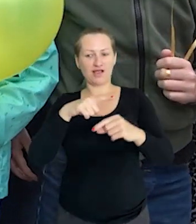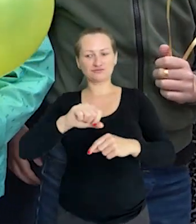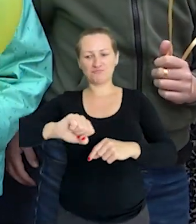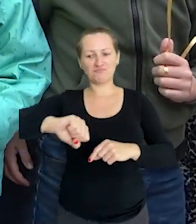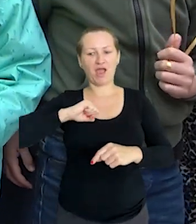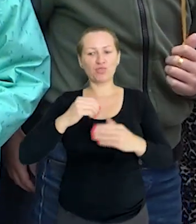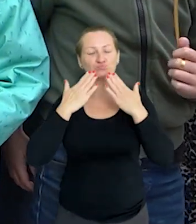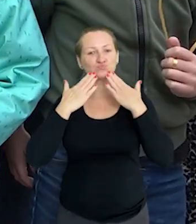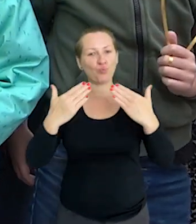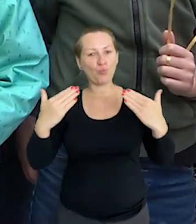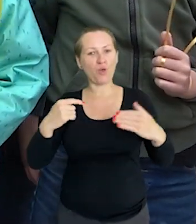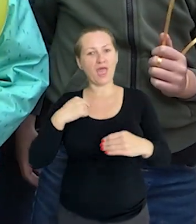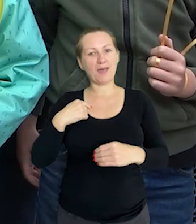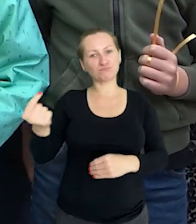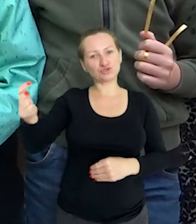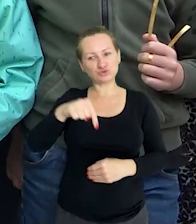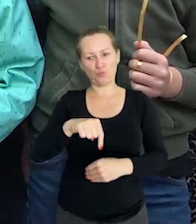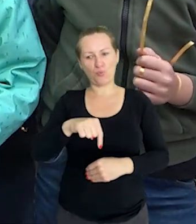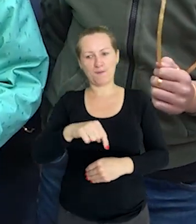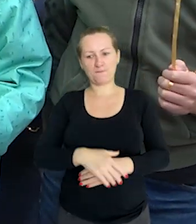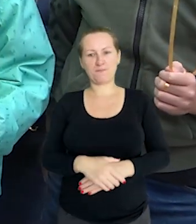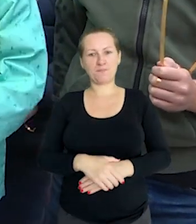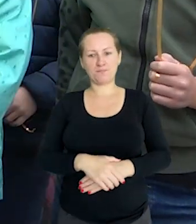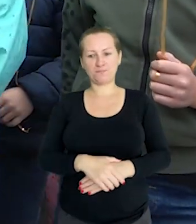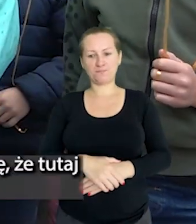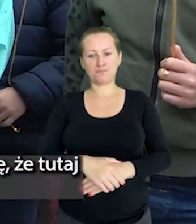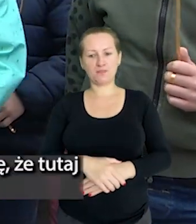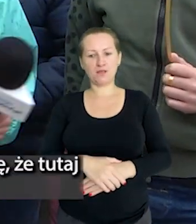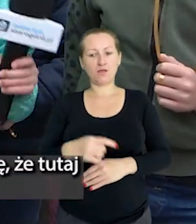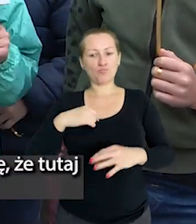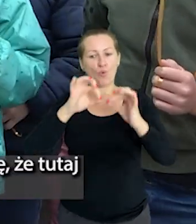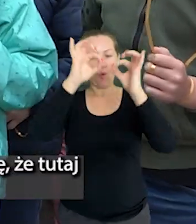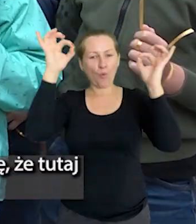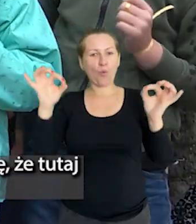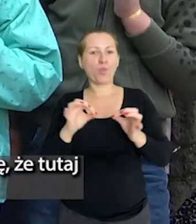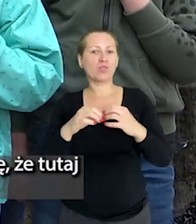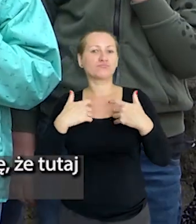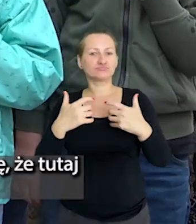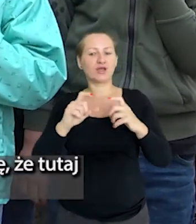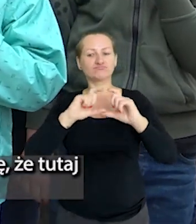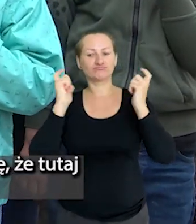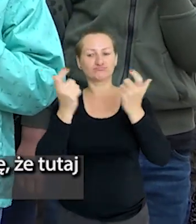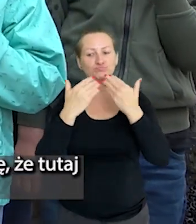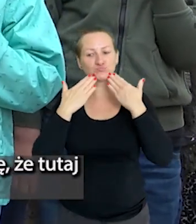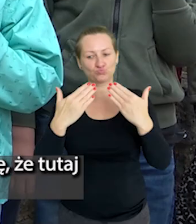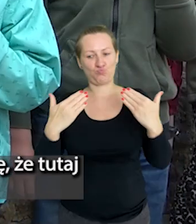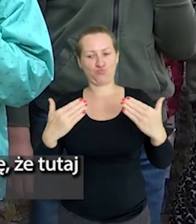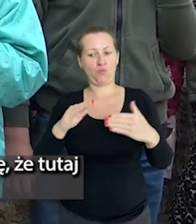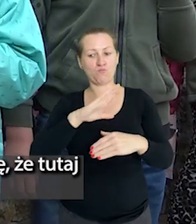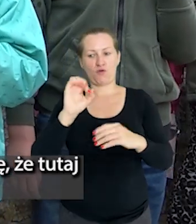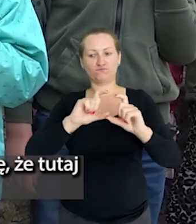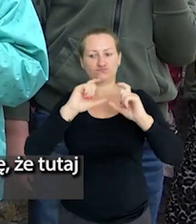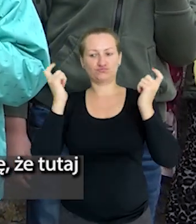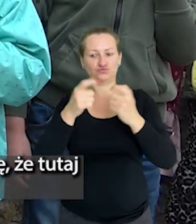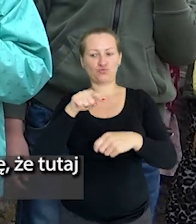Gwiazdek jest mega fajny i dziękuję, że tu przyszłam. Ja ogólnie wszystkim bym chciała podziękować, bo wszyscy są